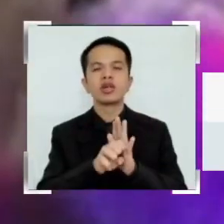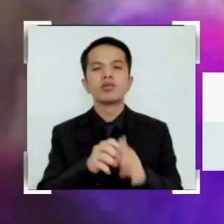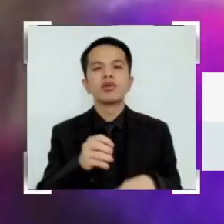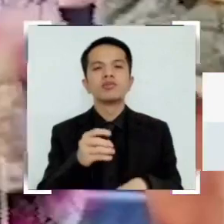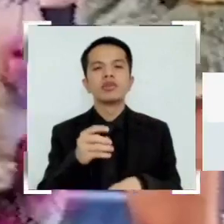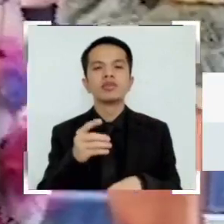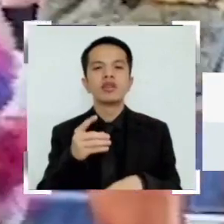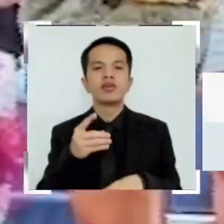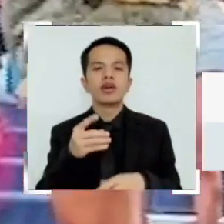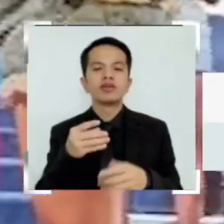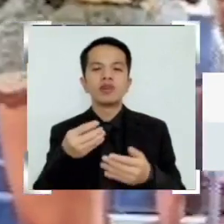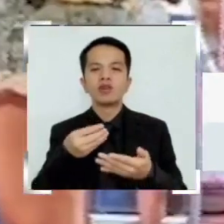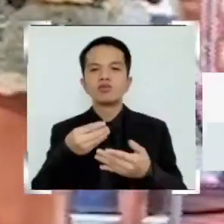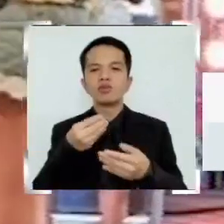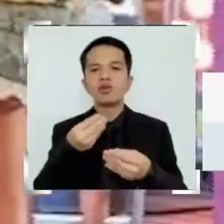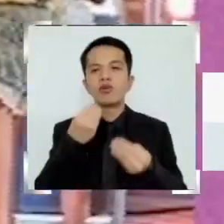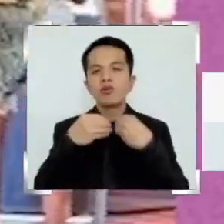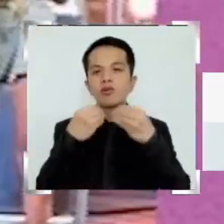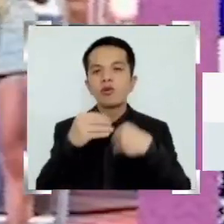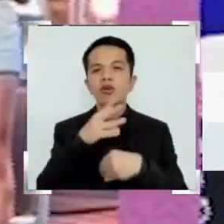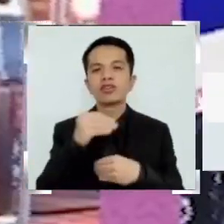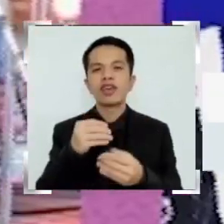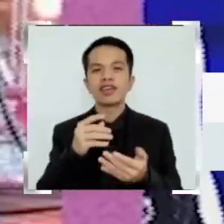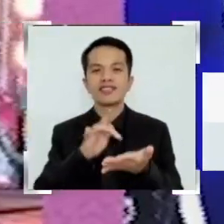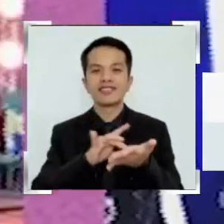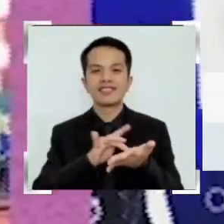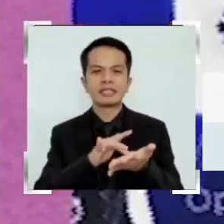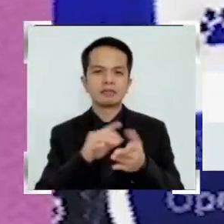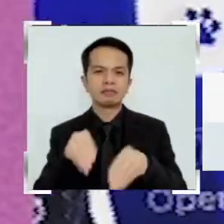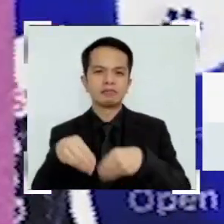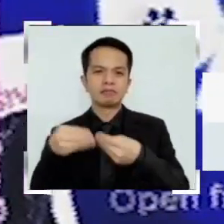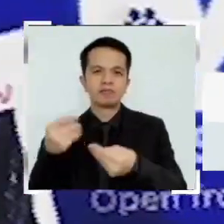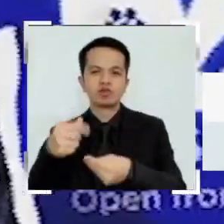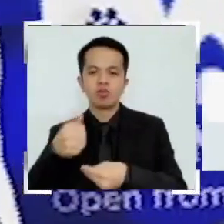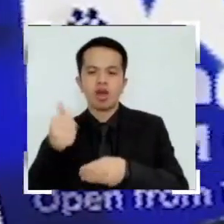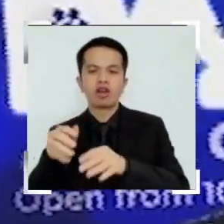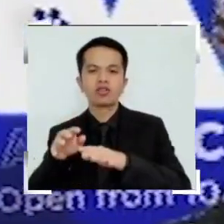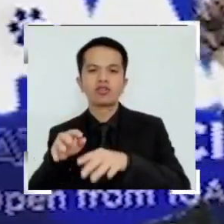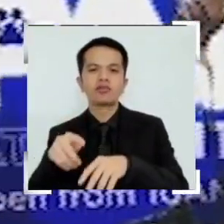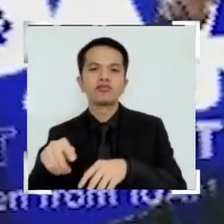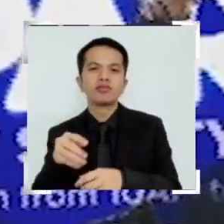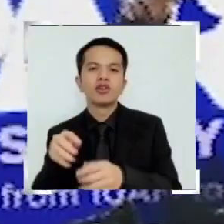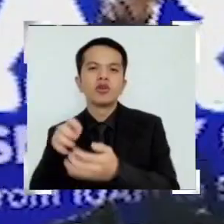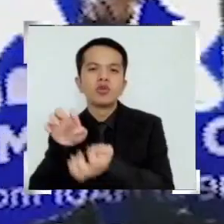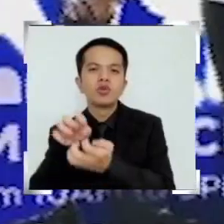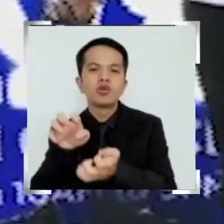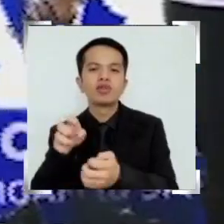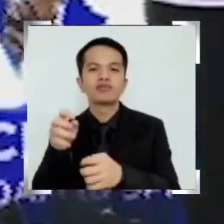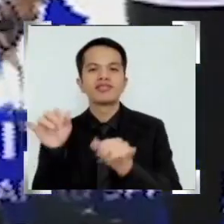vitamins, pinamimigay nila sa ibang mga aso, gaya ng mga nakikita nila sa kalsada.